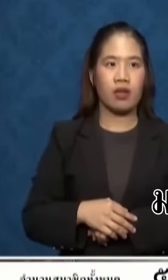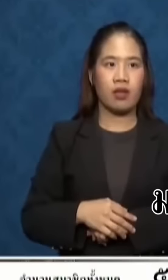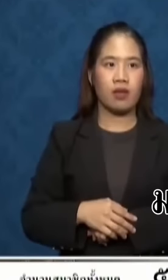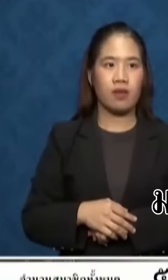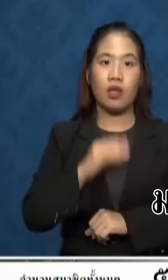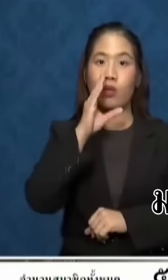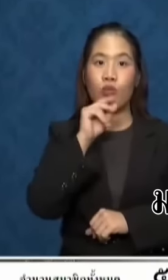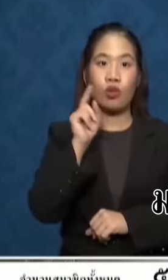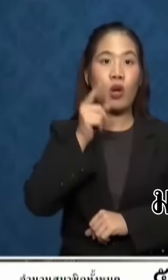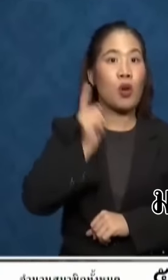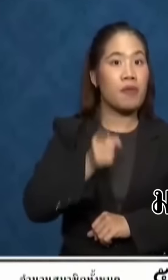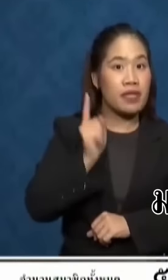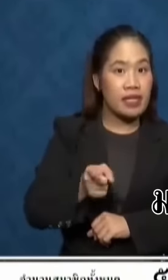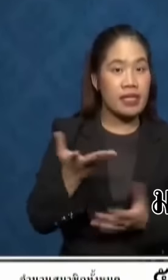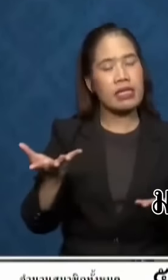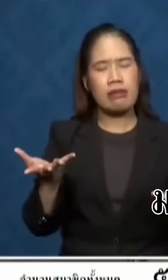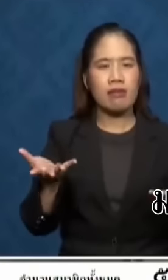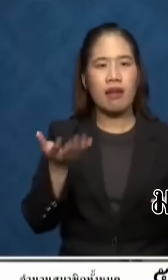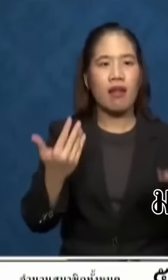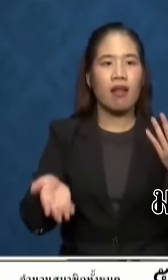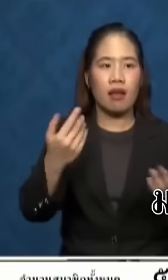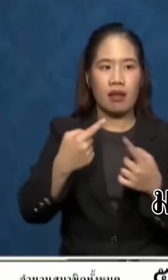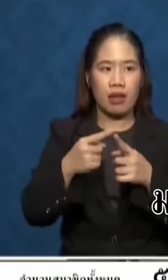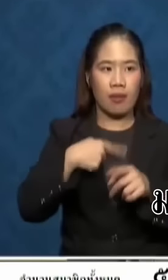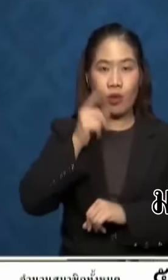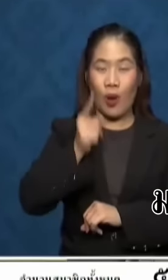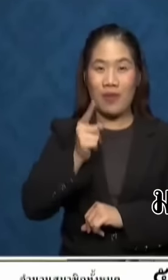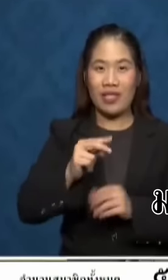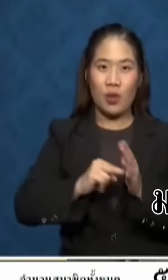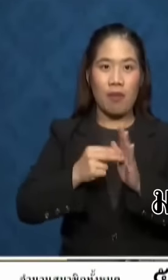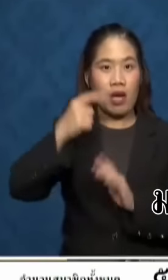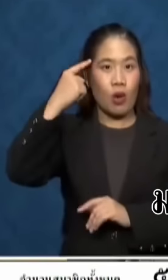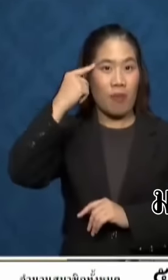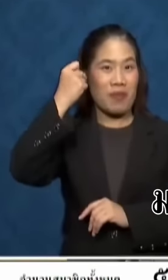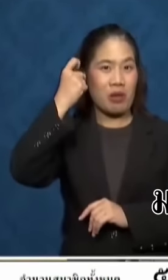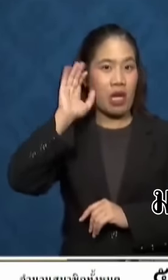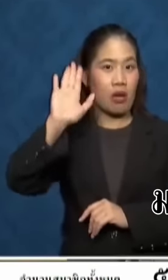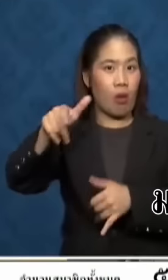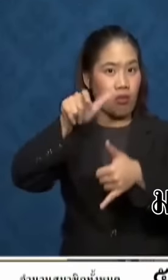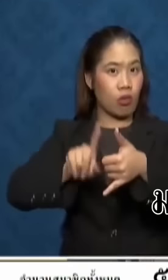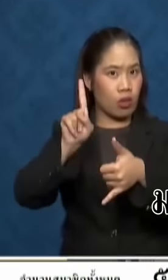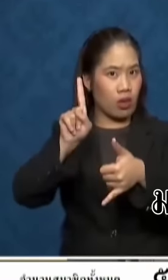ท่านพูดแต่ความจริงหรออะไรก็ตามแต่เป็นความจิงในความเข้าใจของท่านคนเดยหือไม่